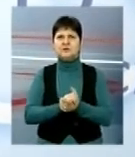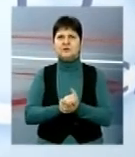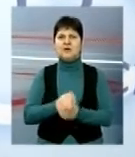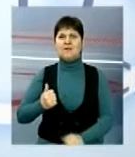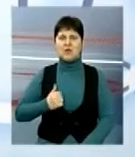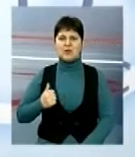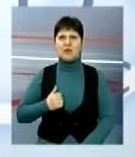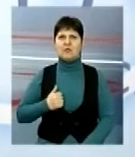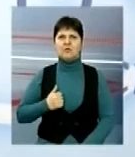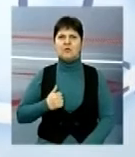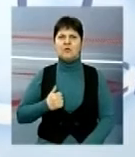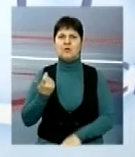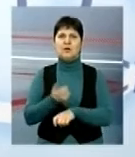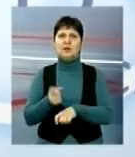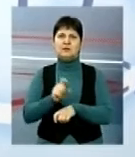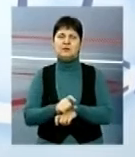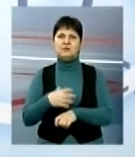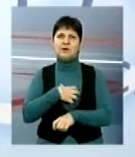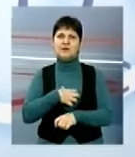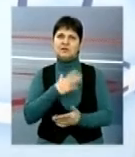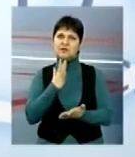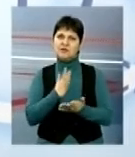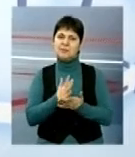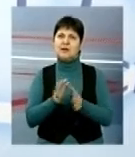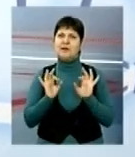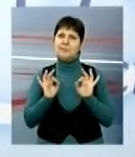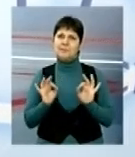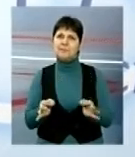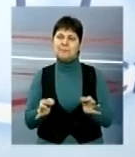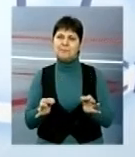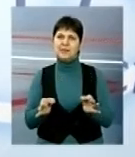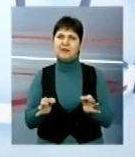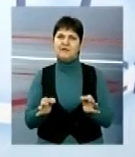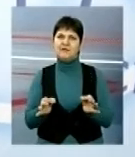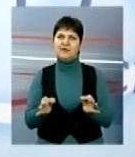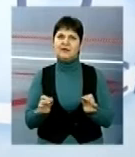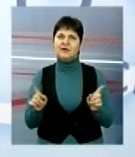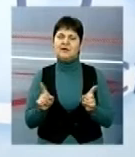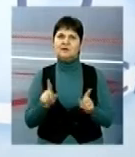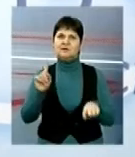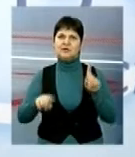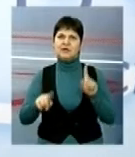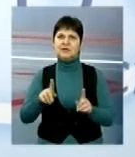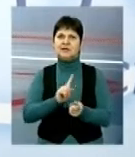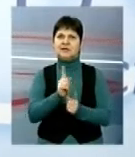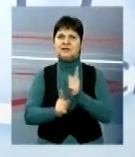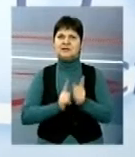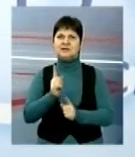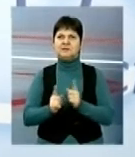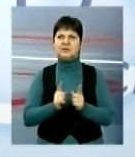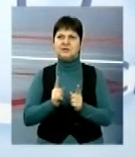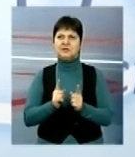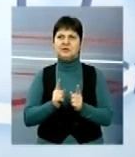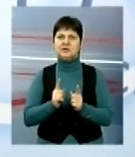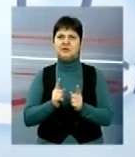воєнному, так? Дуже важливо мати правильні амбіції, і це означає, що деколи творити зміни – це лупати